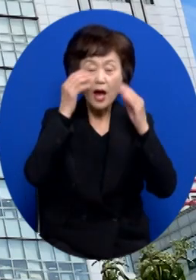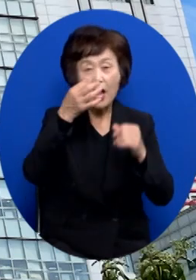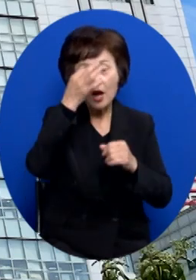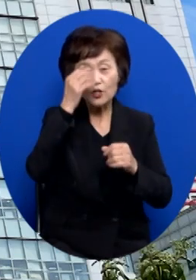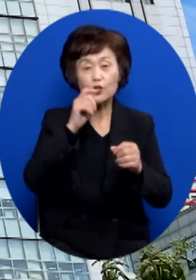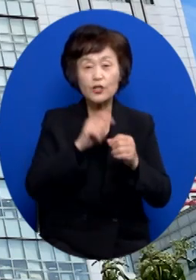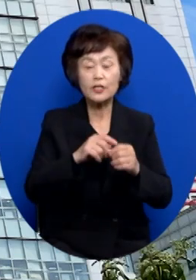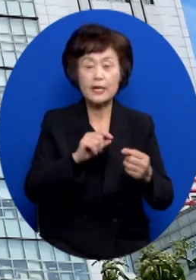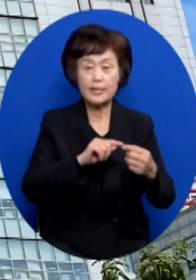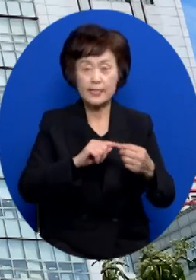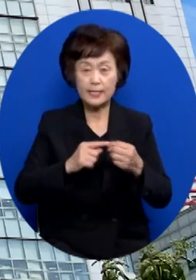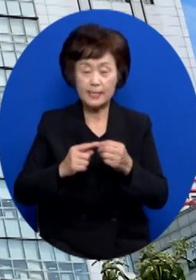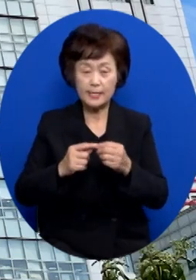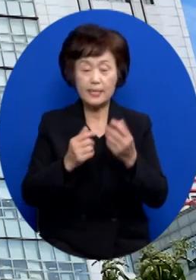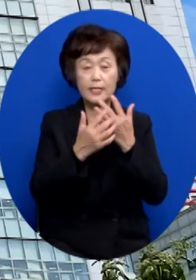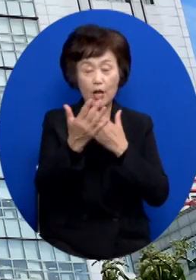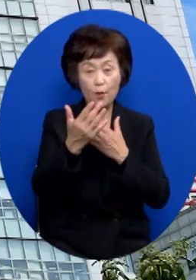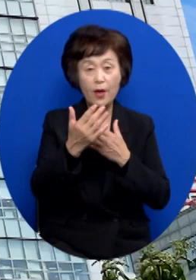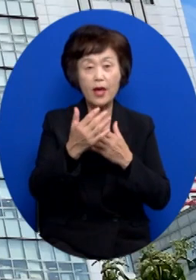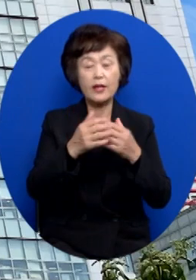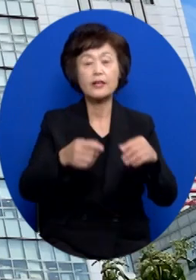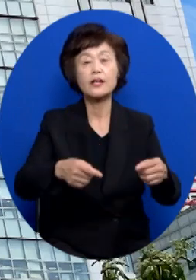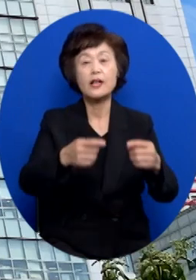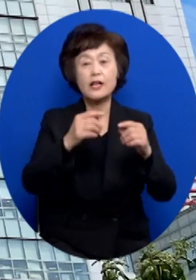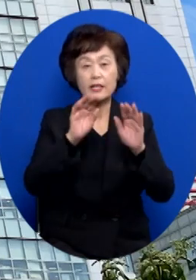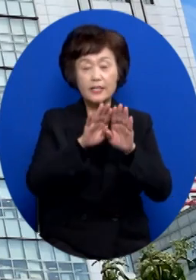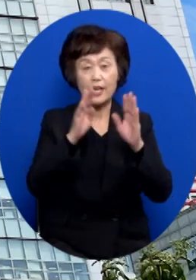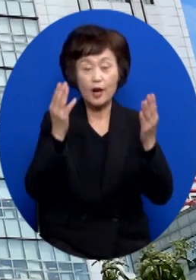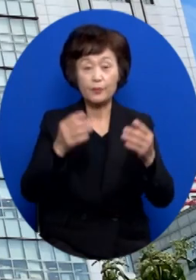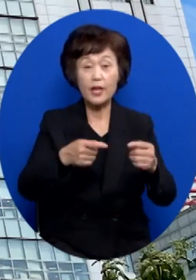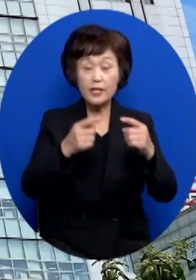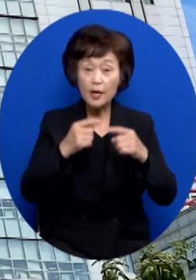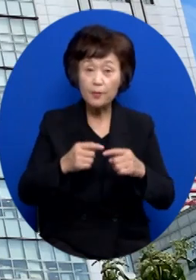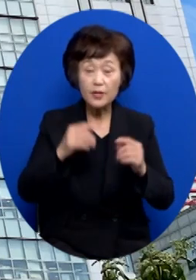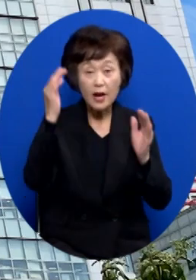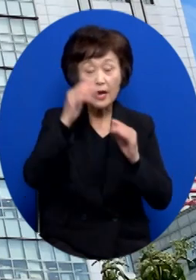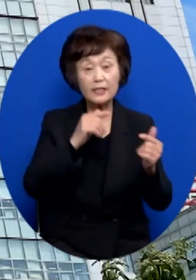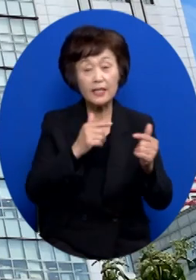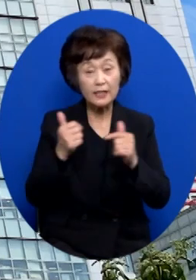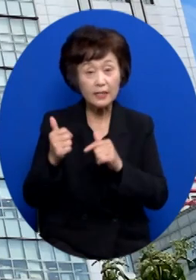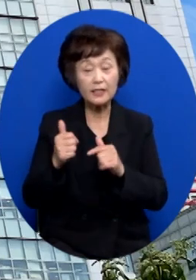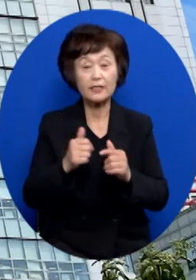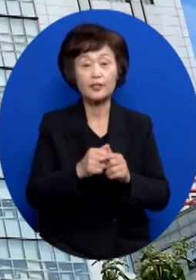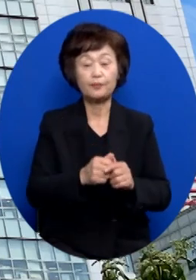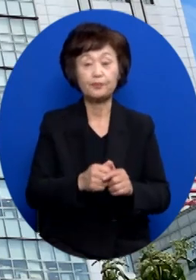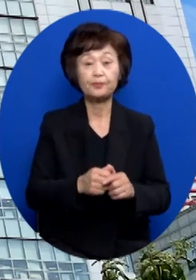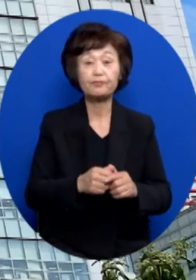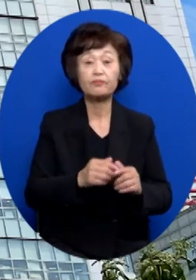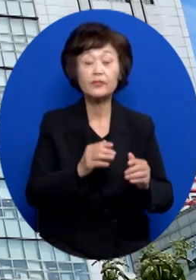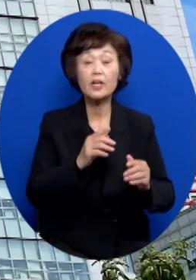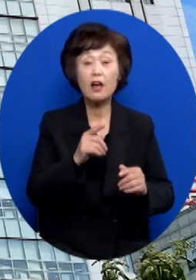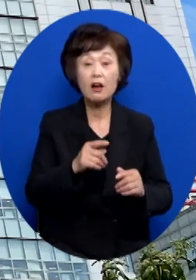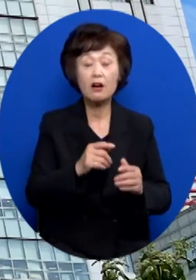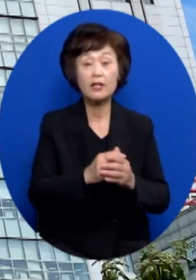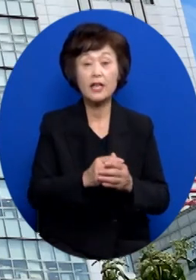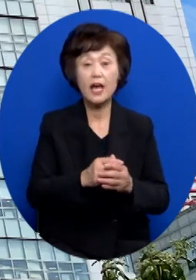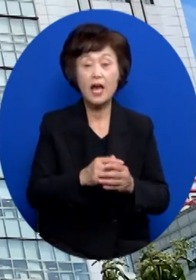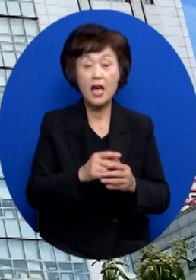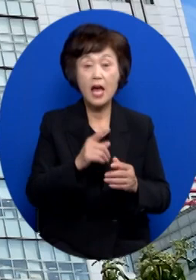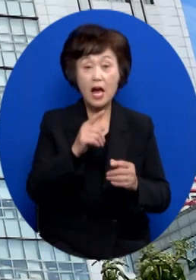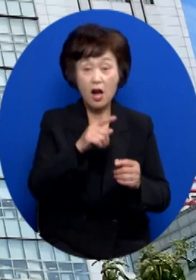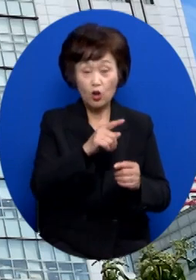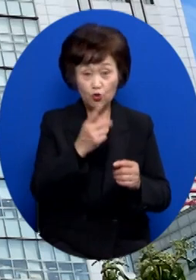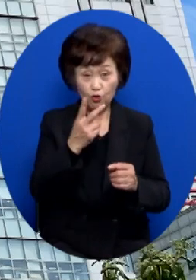대회를 진행합니다. 참여를 희망하는 학생들은 대상 도서인 AI 빅뱅과 정리하는 뇌 두 도서 가운데